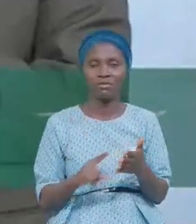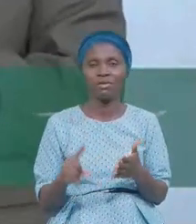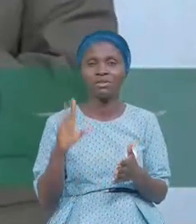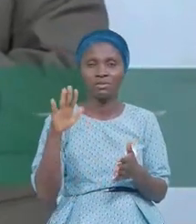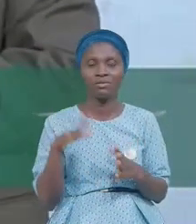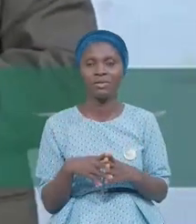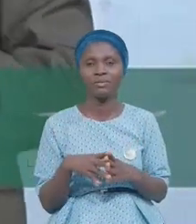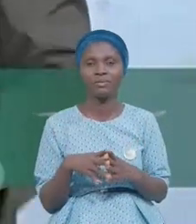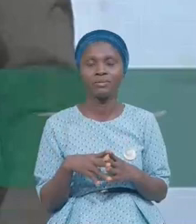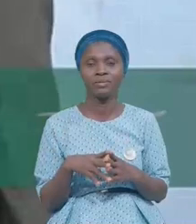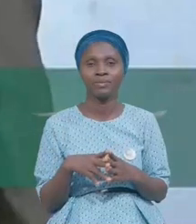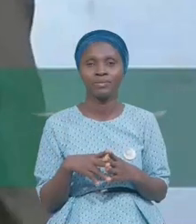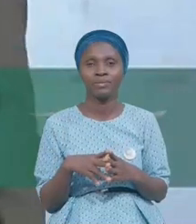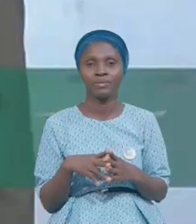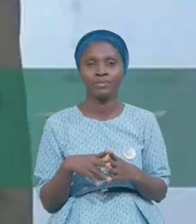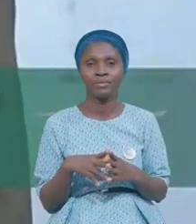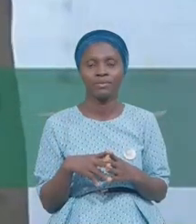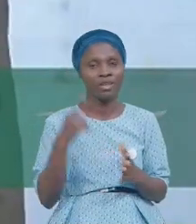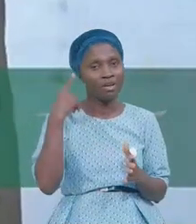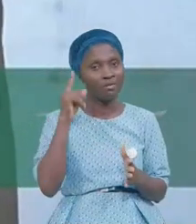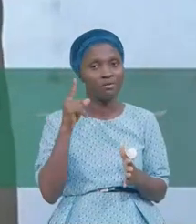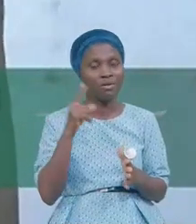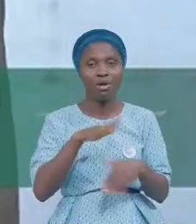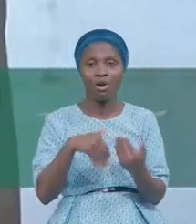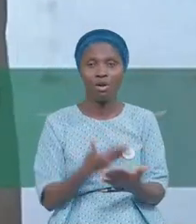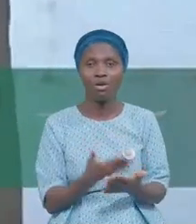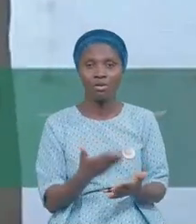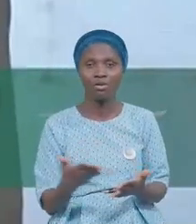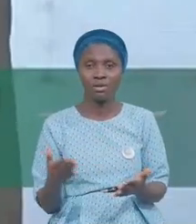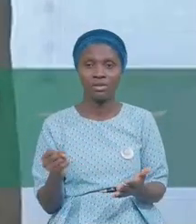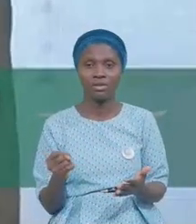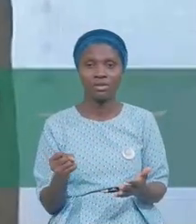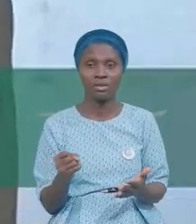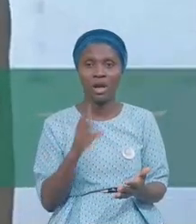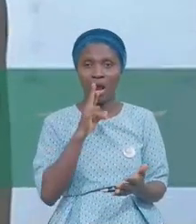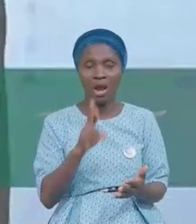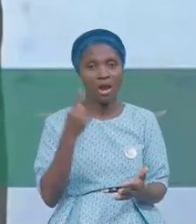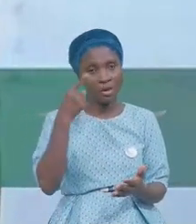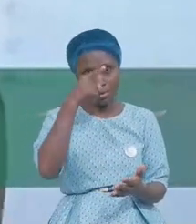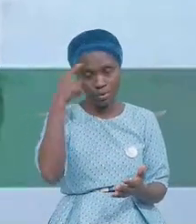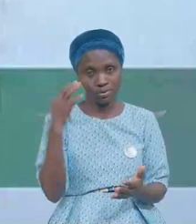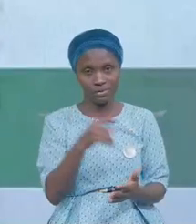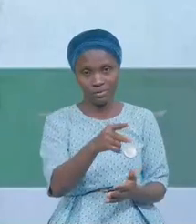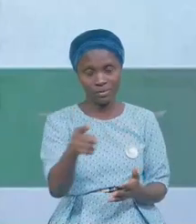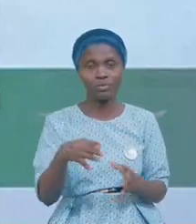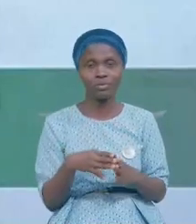verset 15. Car tout cela arrive à cause de vous.